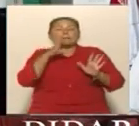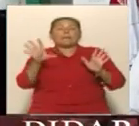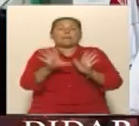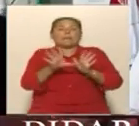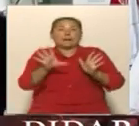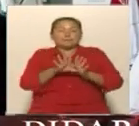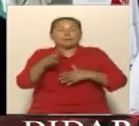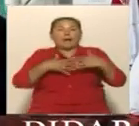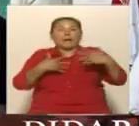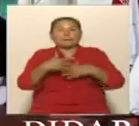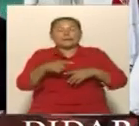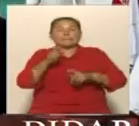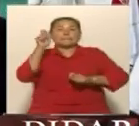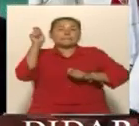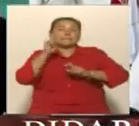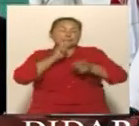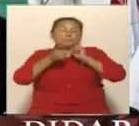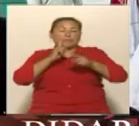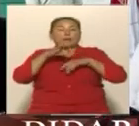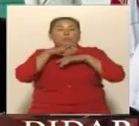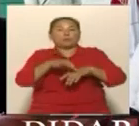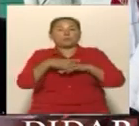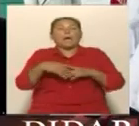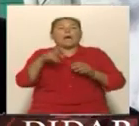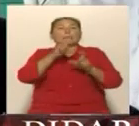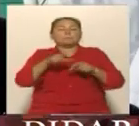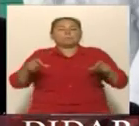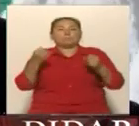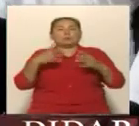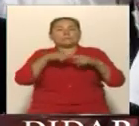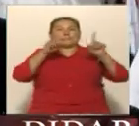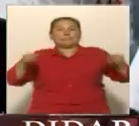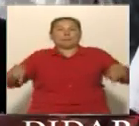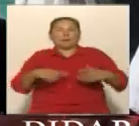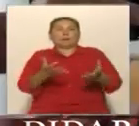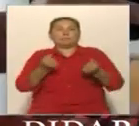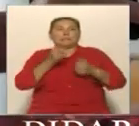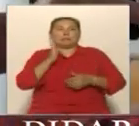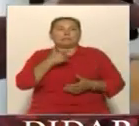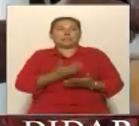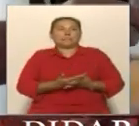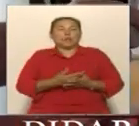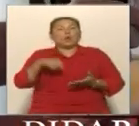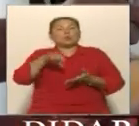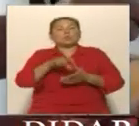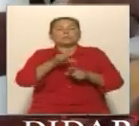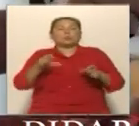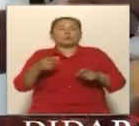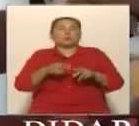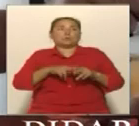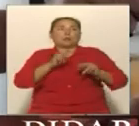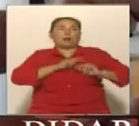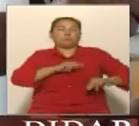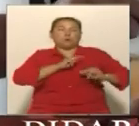жөнінде практикалық семинар өтеді. Әзербайжанға оралған соң азаматтарға арнайы сертификат табысталады. Участники это люди, которые